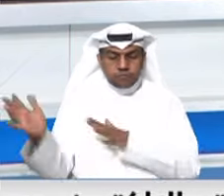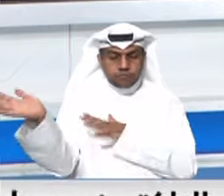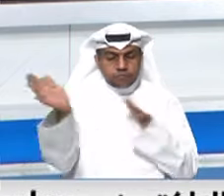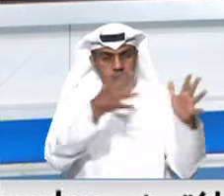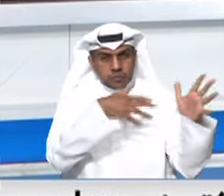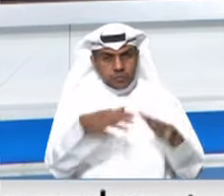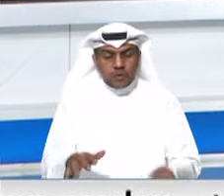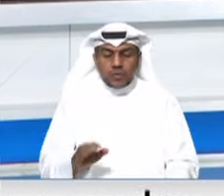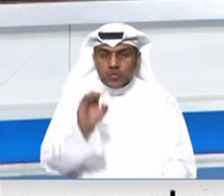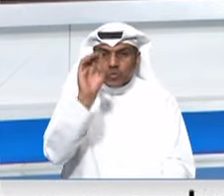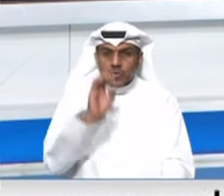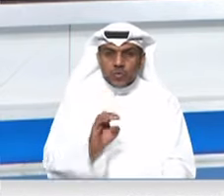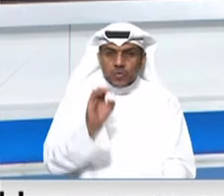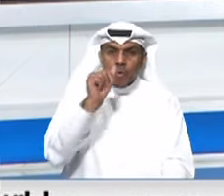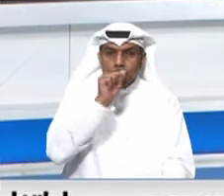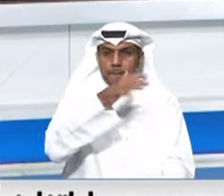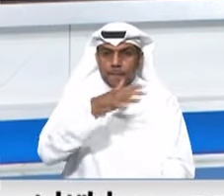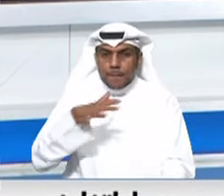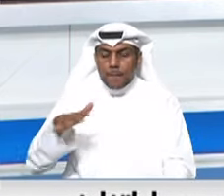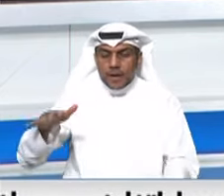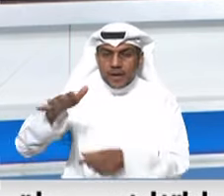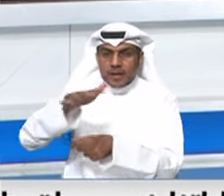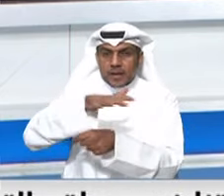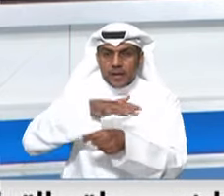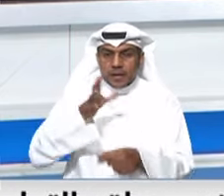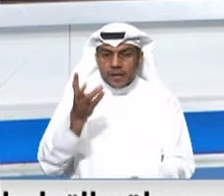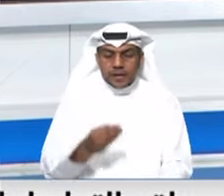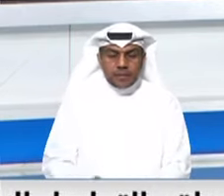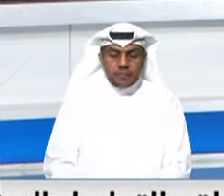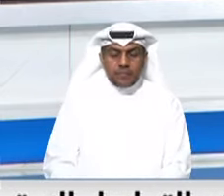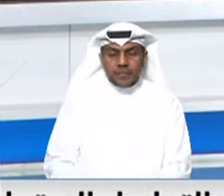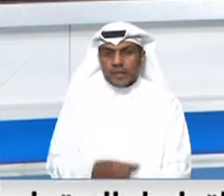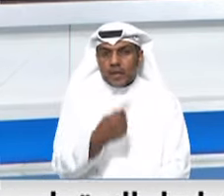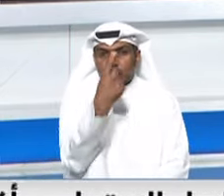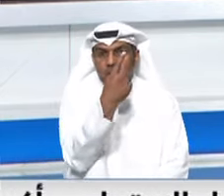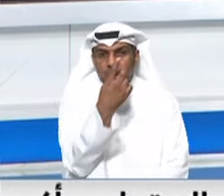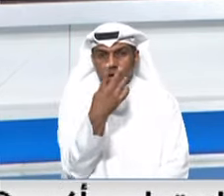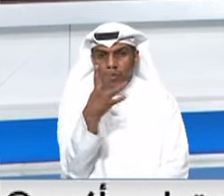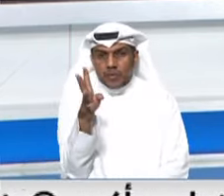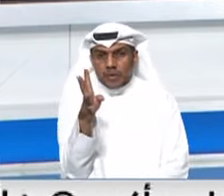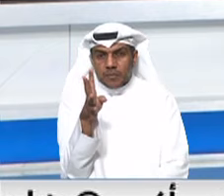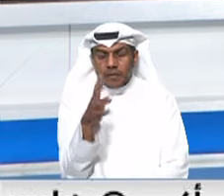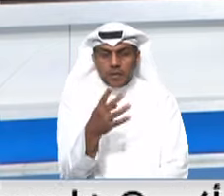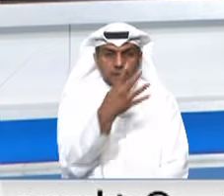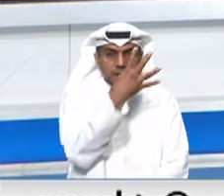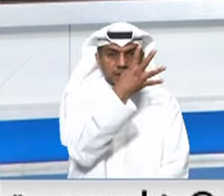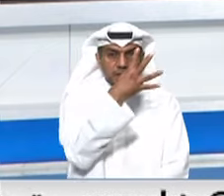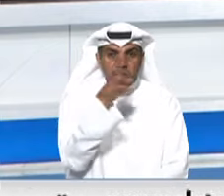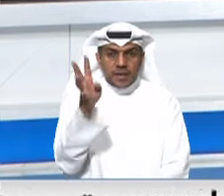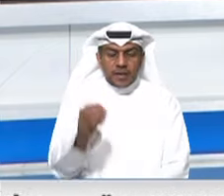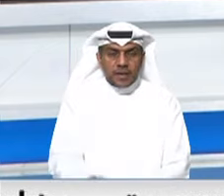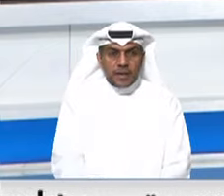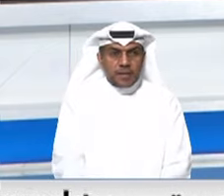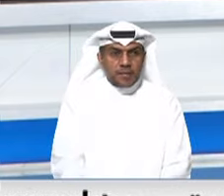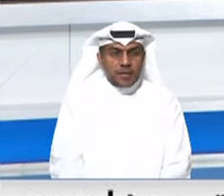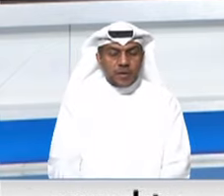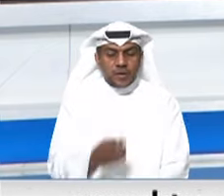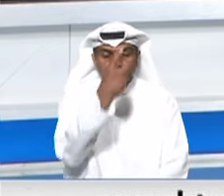مناطقنا الجنوبيه والسواحل الجنوبيه والجزر تتراوح درجات الحراره هناك ما بين ال 41 وال 40 درجه مئويه